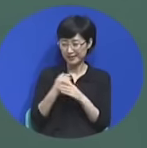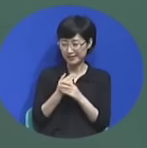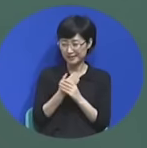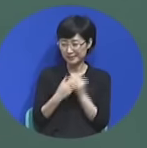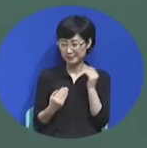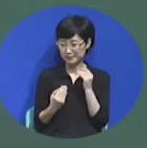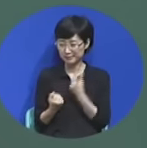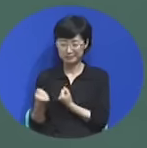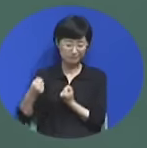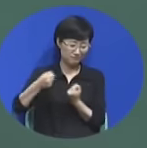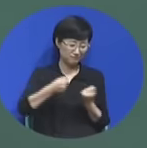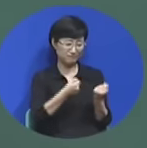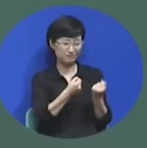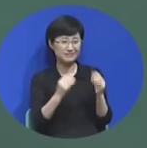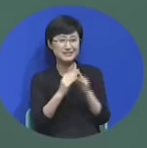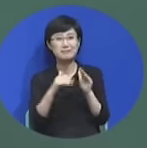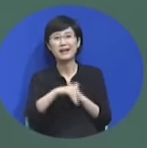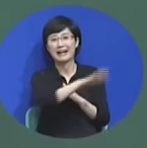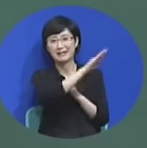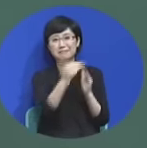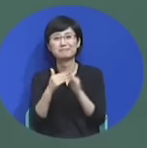나갔대요.